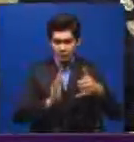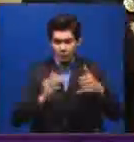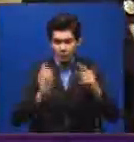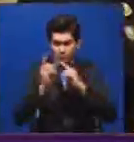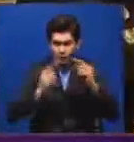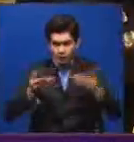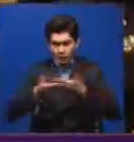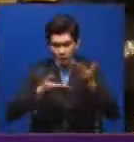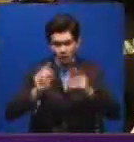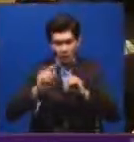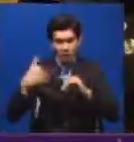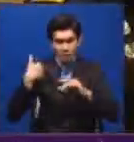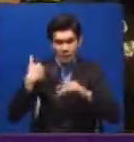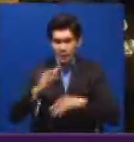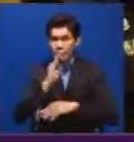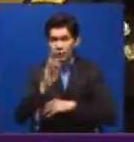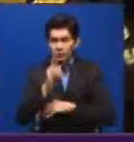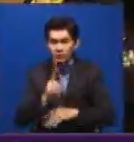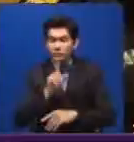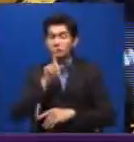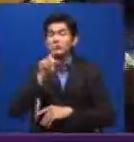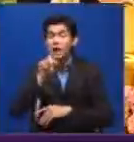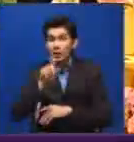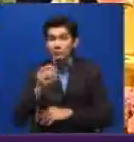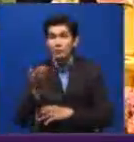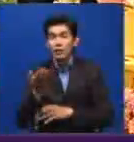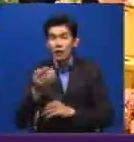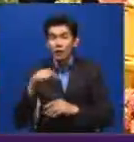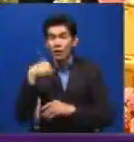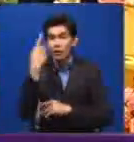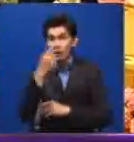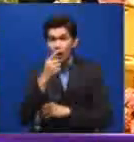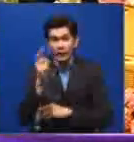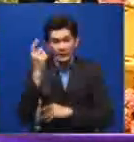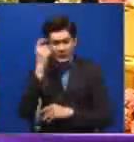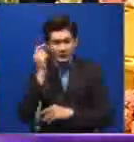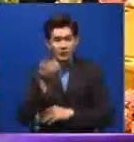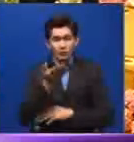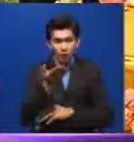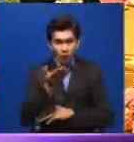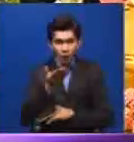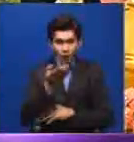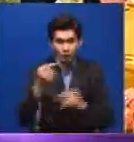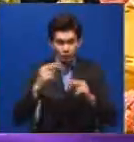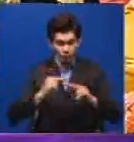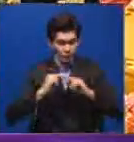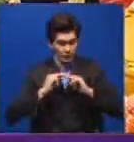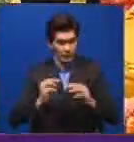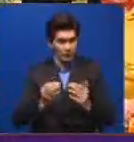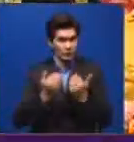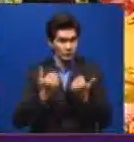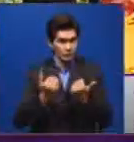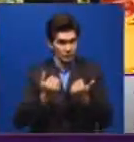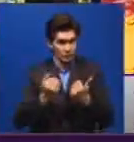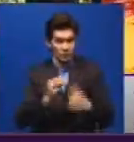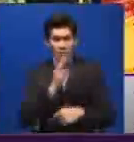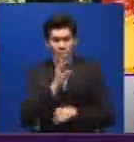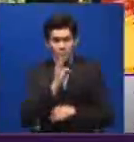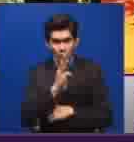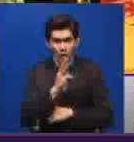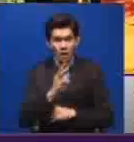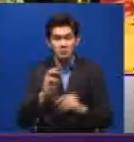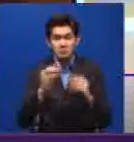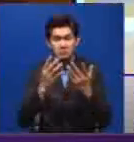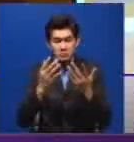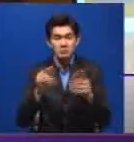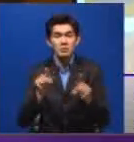ศนั้นพลเอกเปรมก็ถามย้อนกลับว่าใครเป็นผู้เรียกร้องเนื่องจากโดยส่วนตัวยังถูกวิพากษ์วิจารณ์เช่